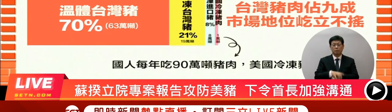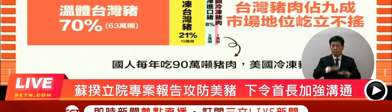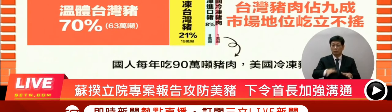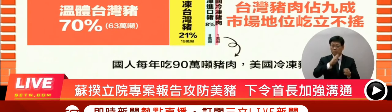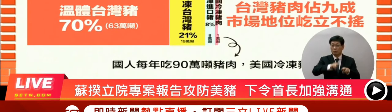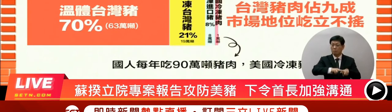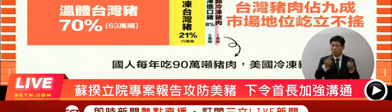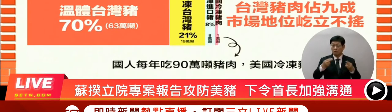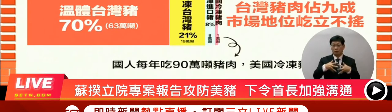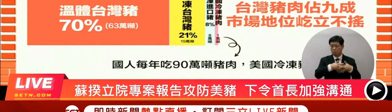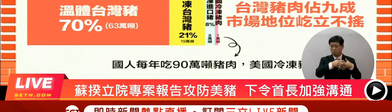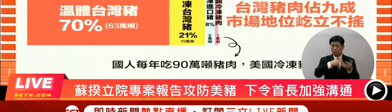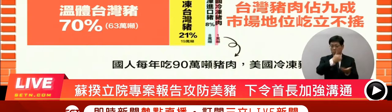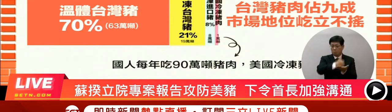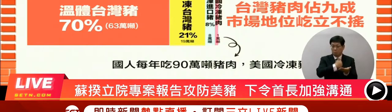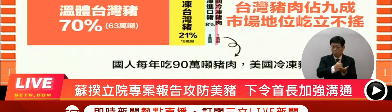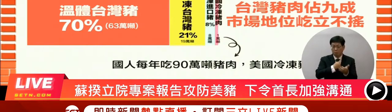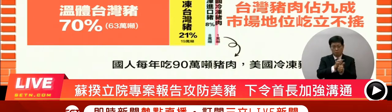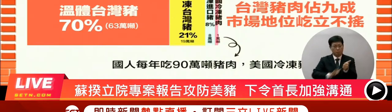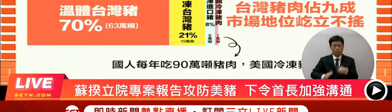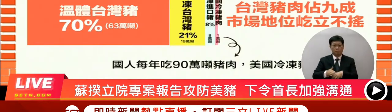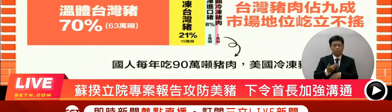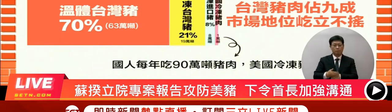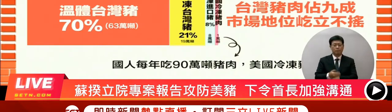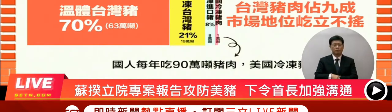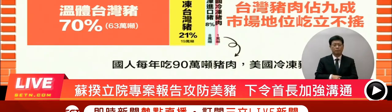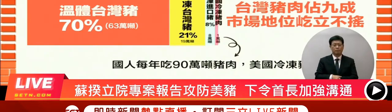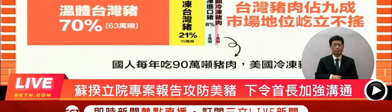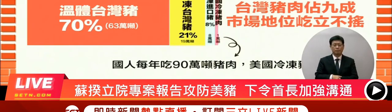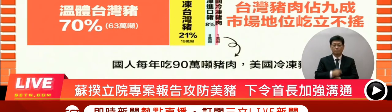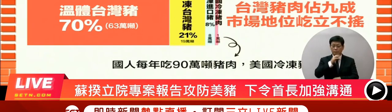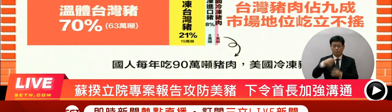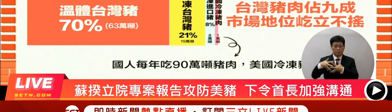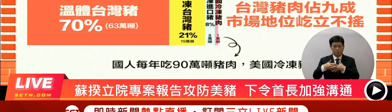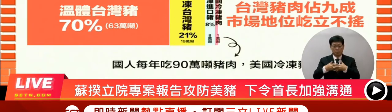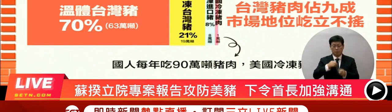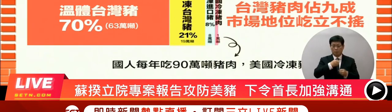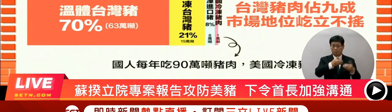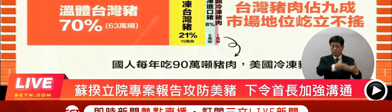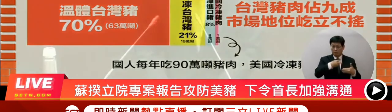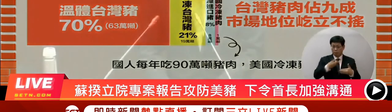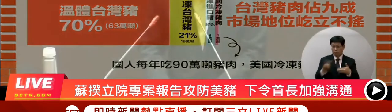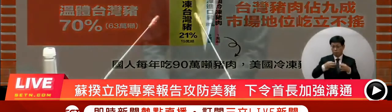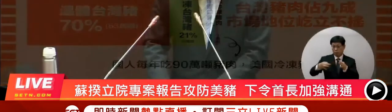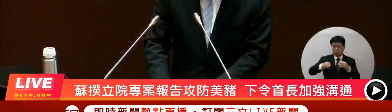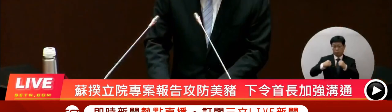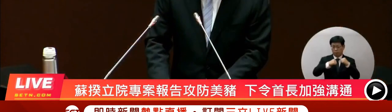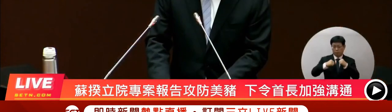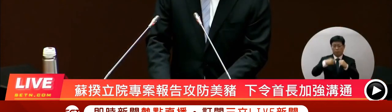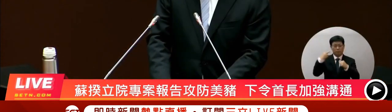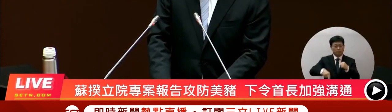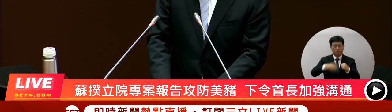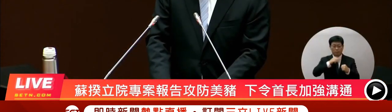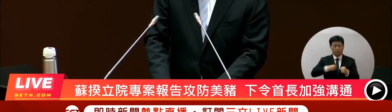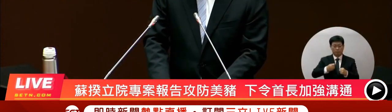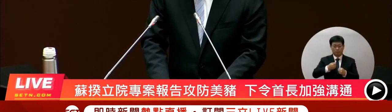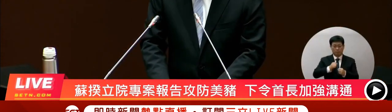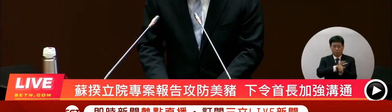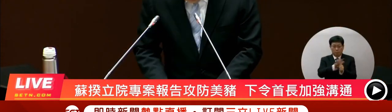开放进口受到冲击。美中贸易战跟武汉肺炎疫情带来改